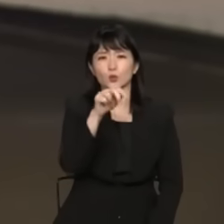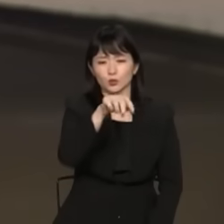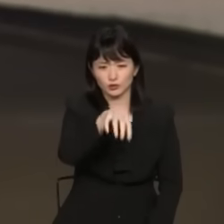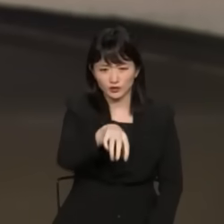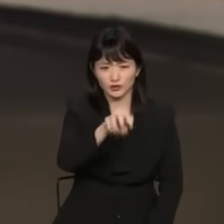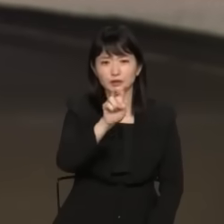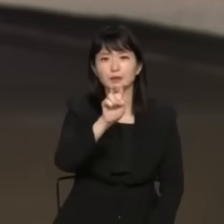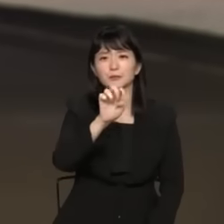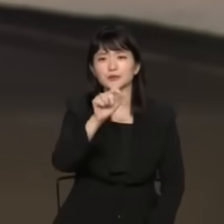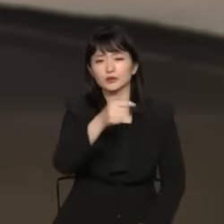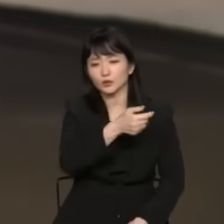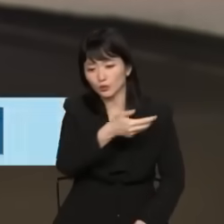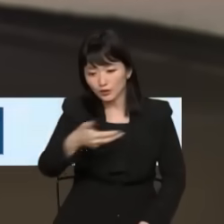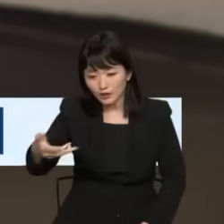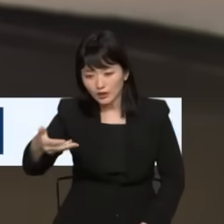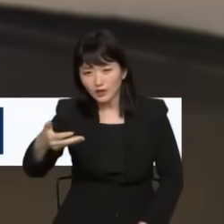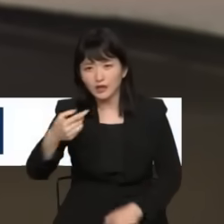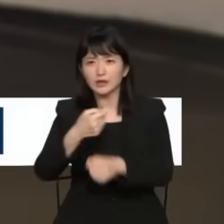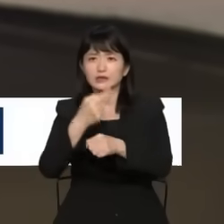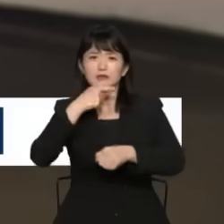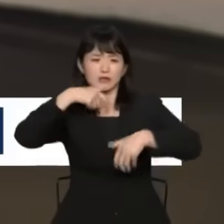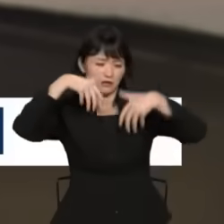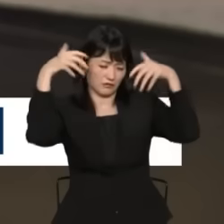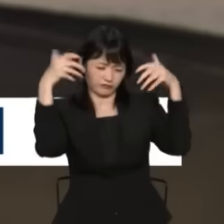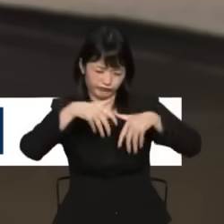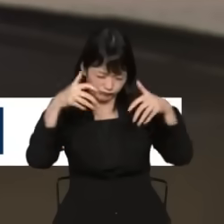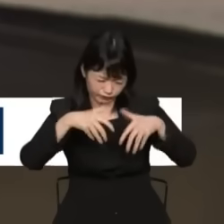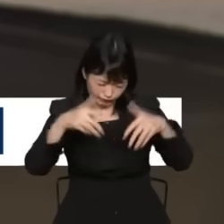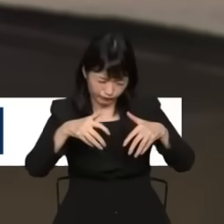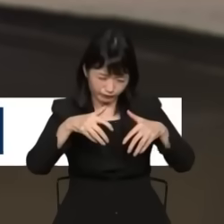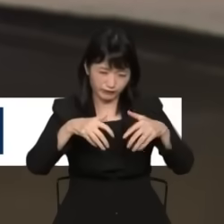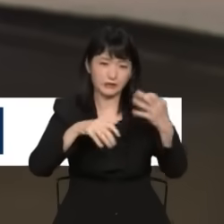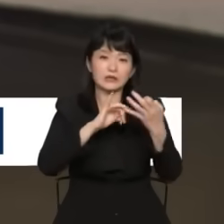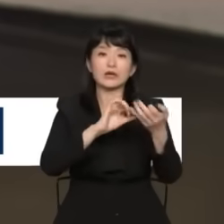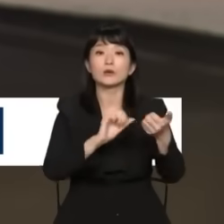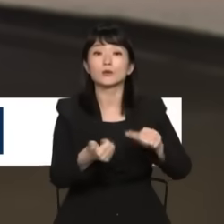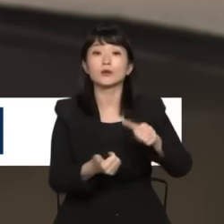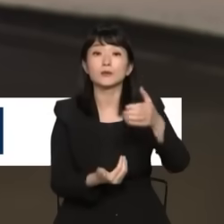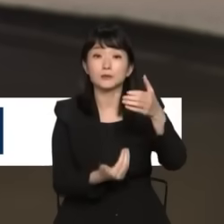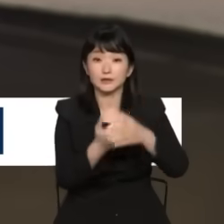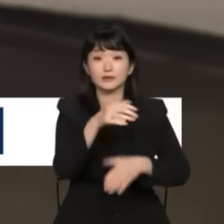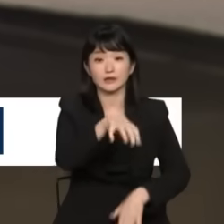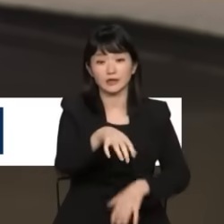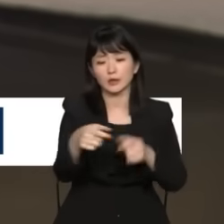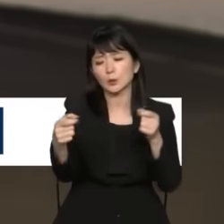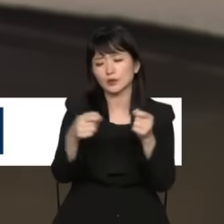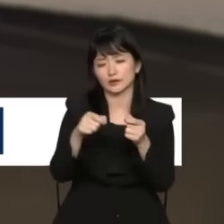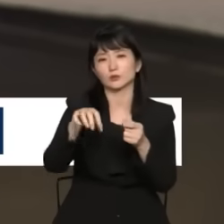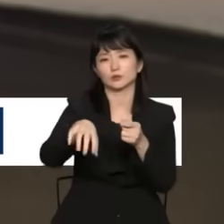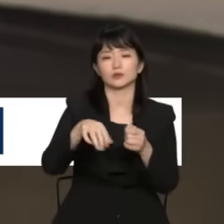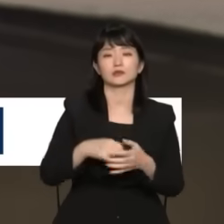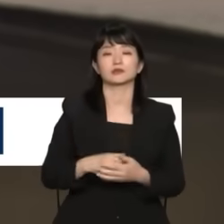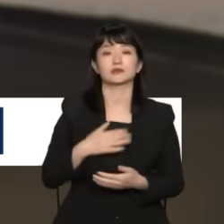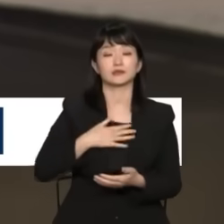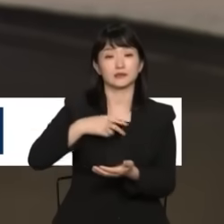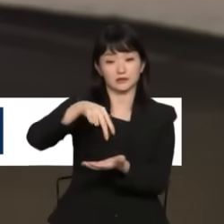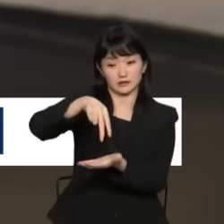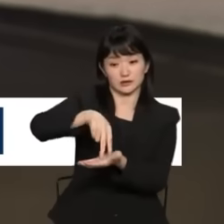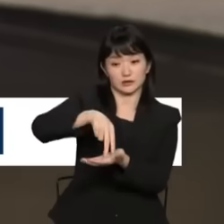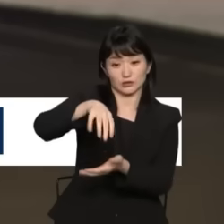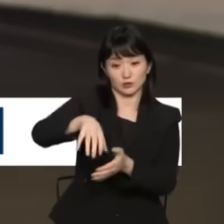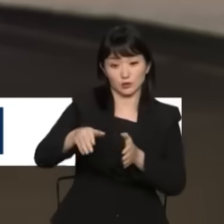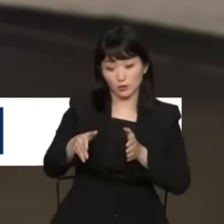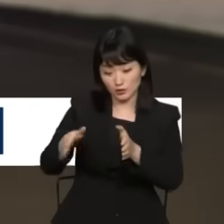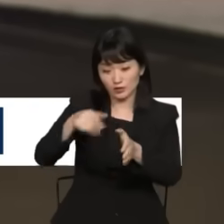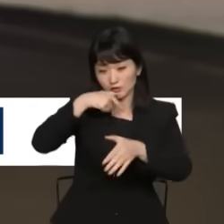있습니다. 지난해 집중호우 때 14명이 사망했던 참사가 발생했던 곳 인근입니다. 제가 서 있는 이곳 도로는